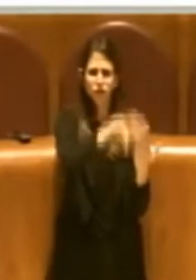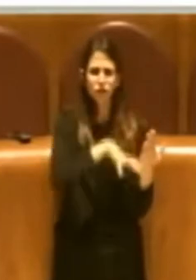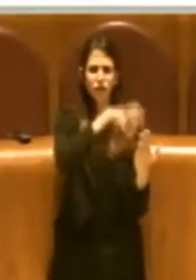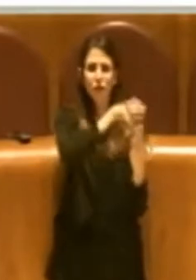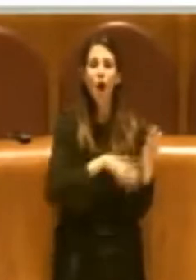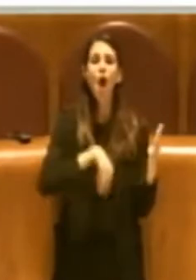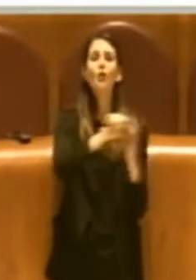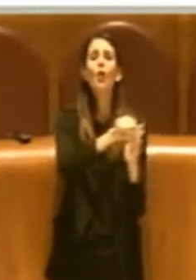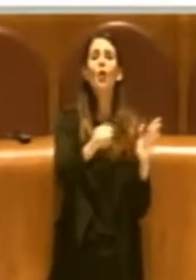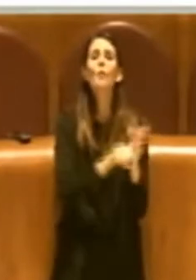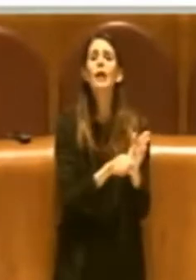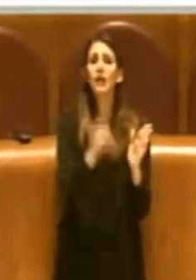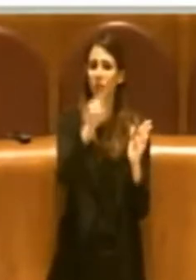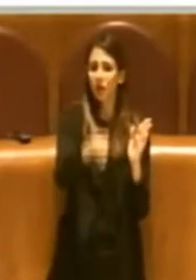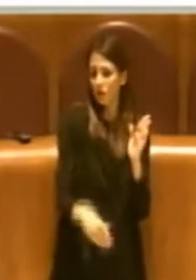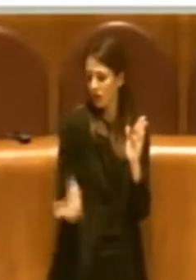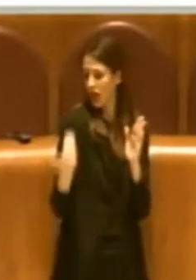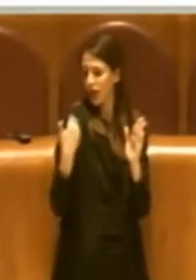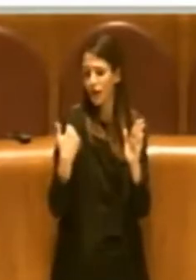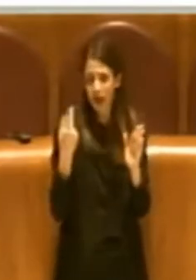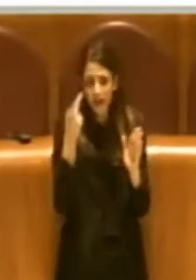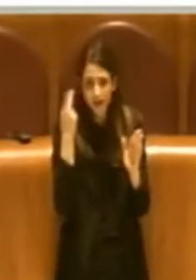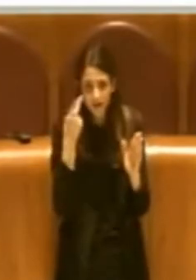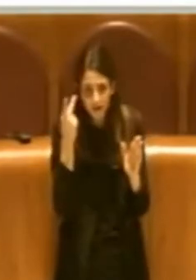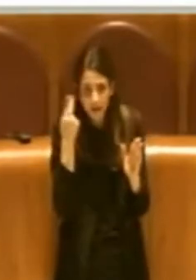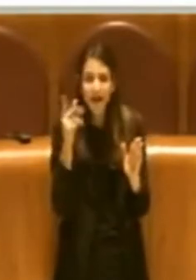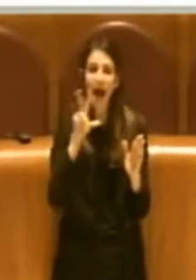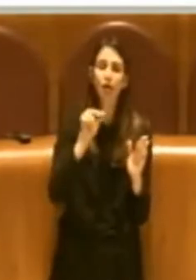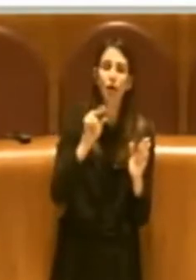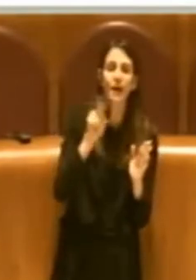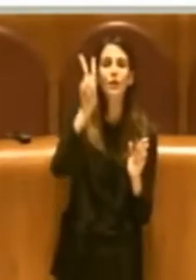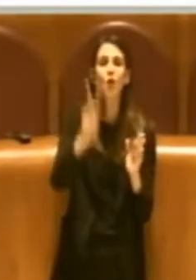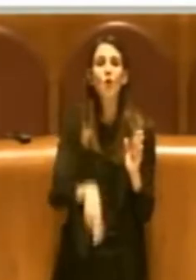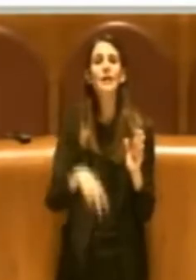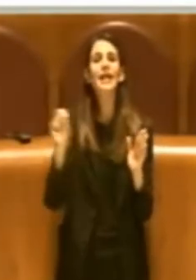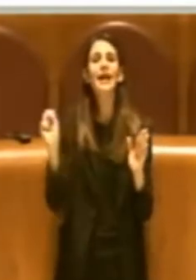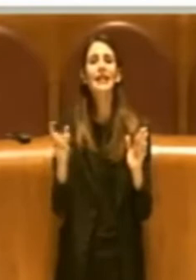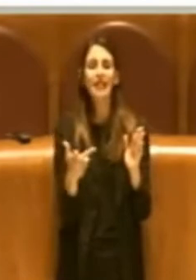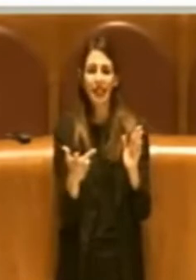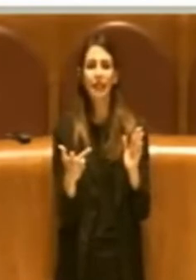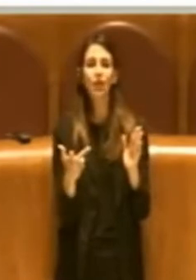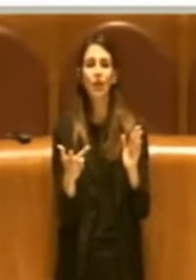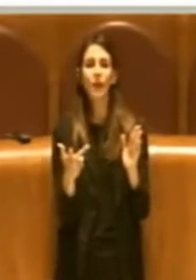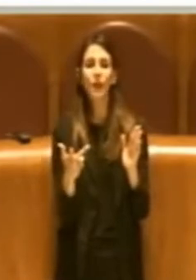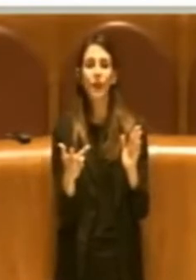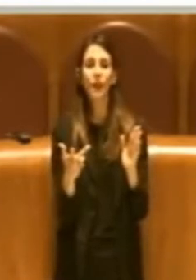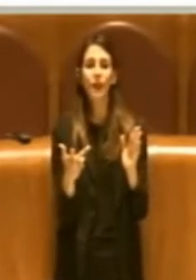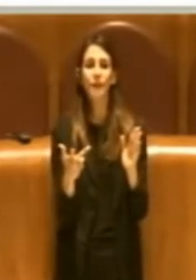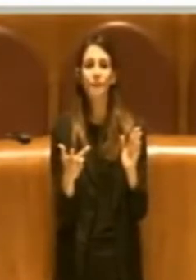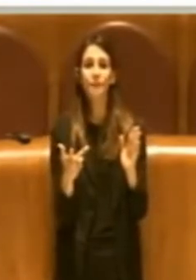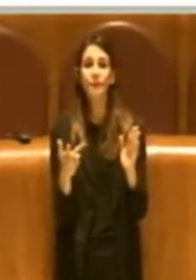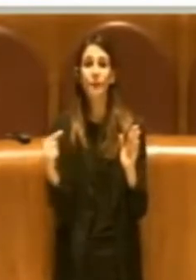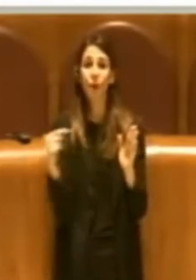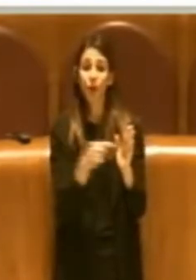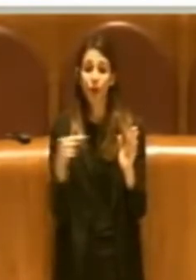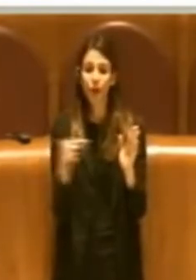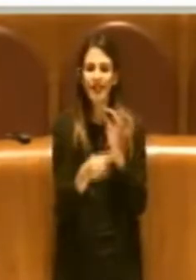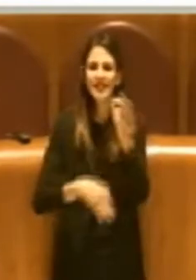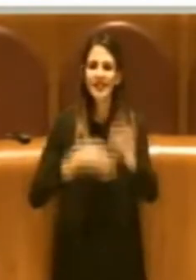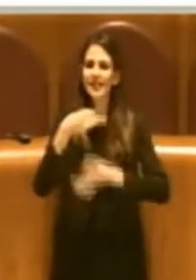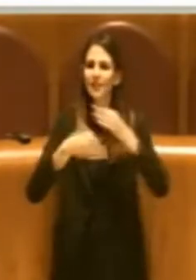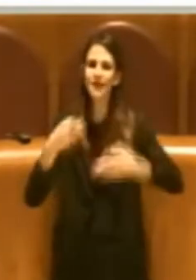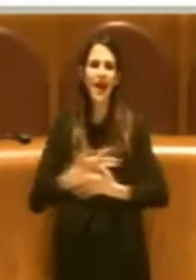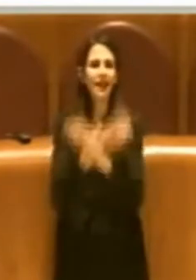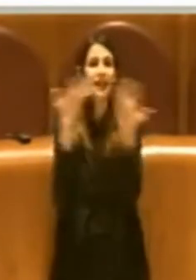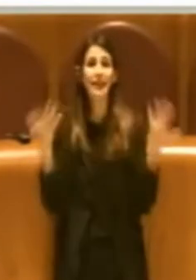ultime di febbraio, marzo 2013, nonostante venga chiarito che piccoli gruppi di attrazioni devono